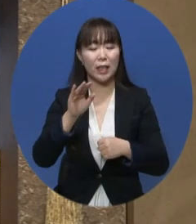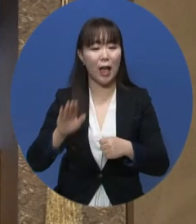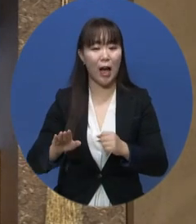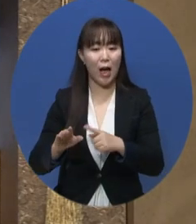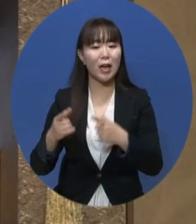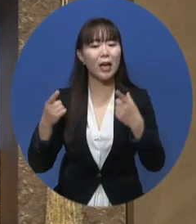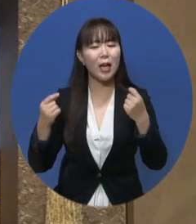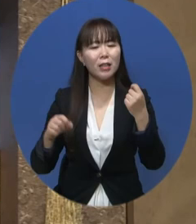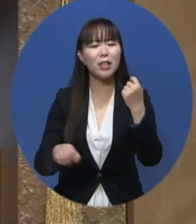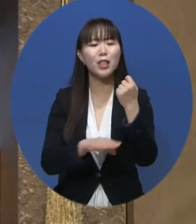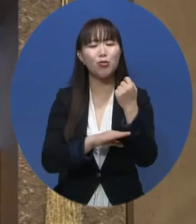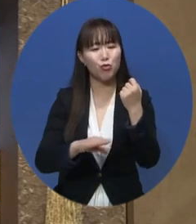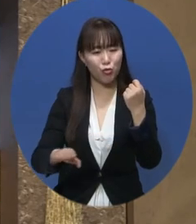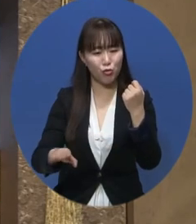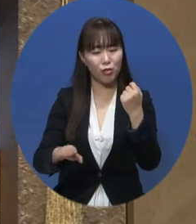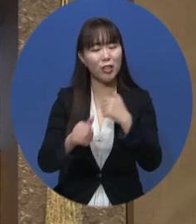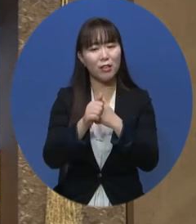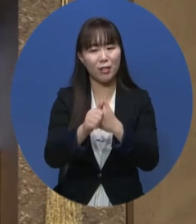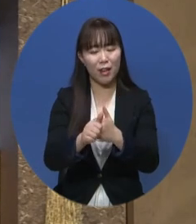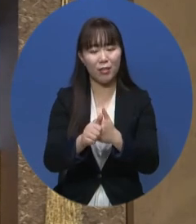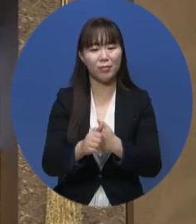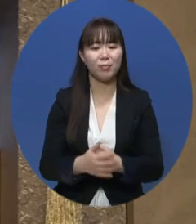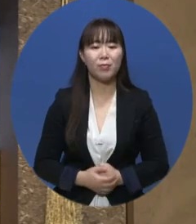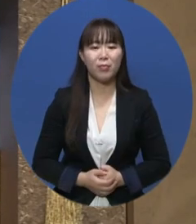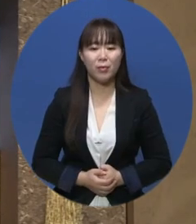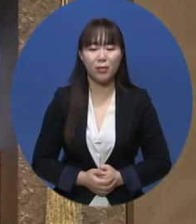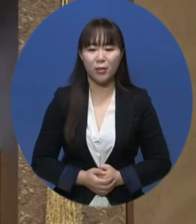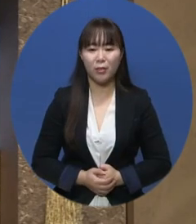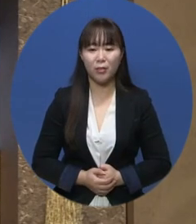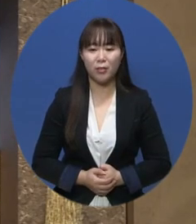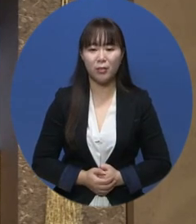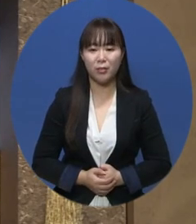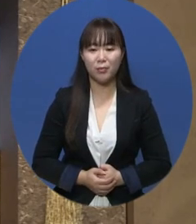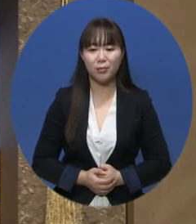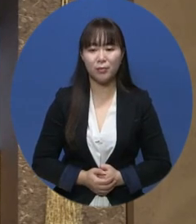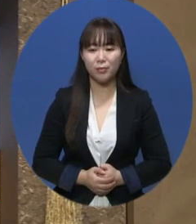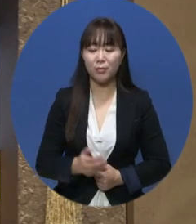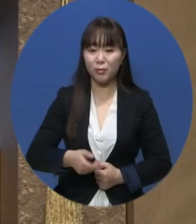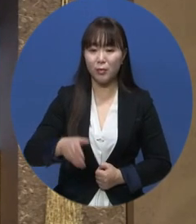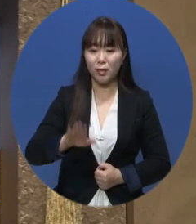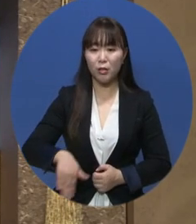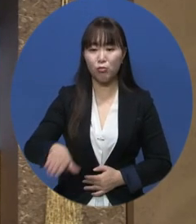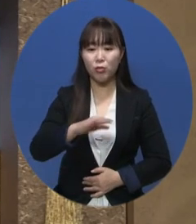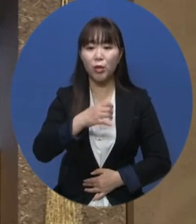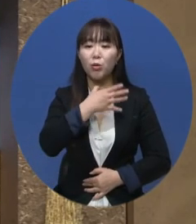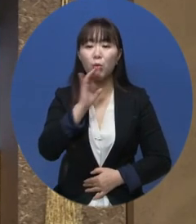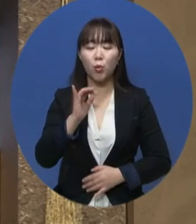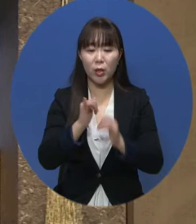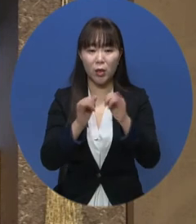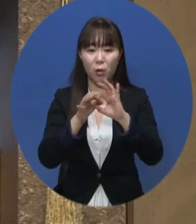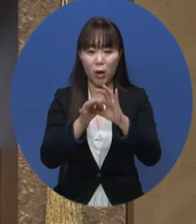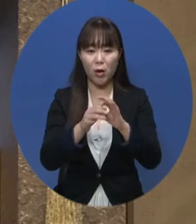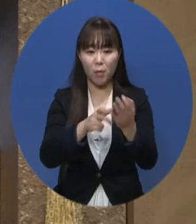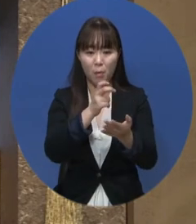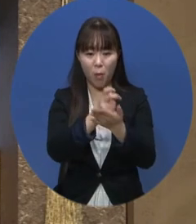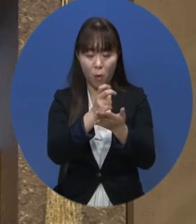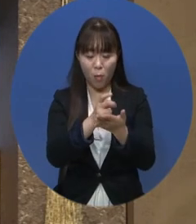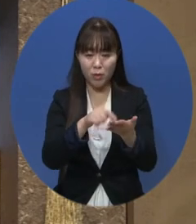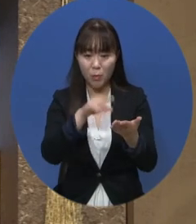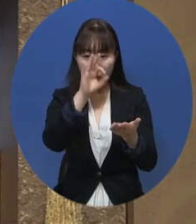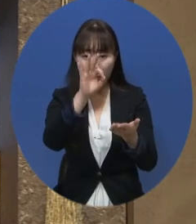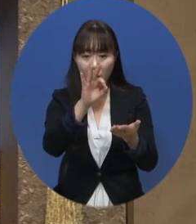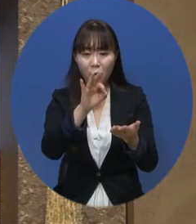노인이야라는 예. 지금 그 기준을 저희가 따르고 있거든요. 네. 그런데 우리나라의 노인 관련 이렇게 법규를 보면